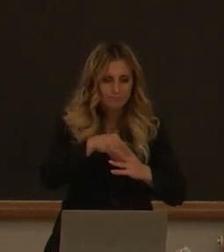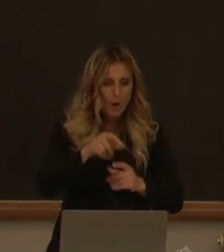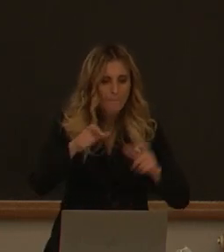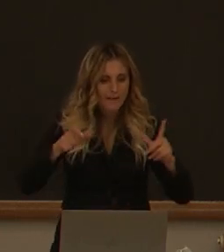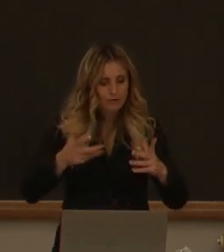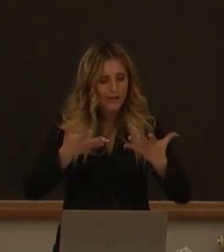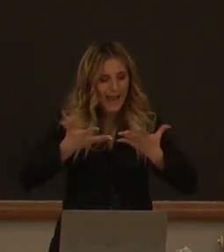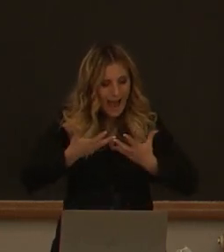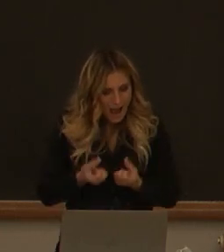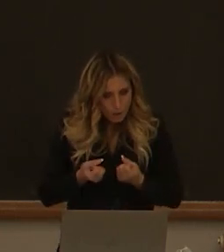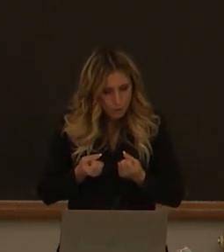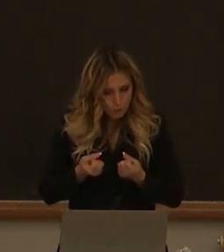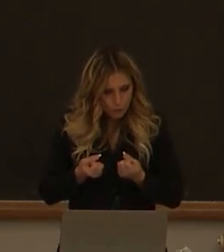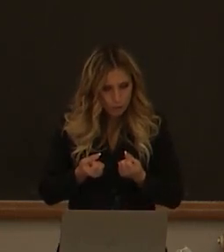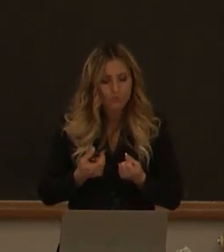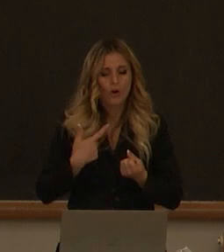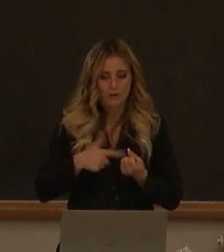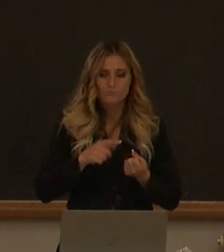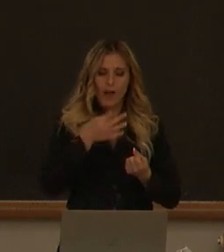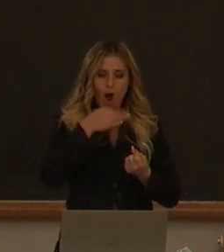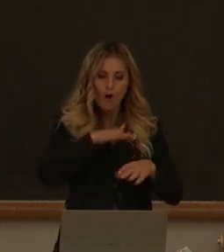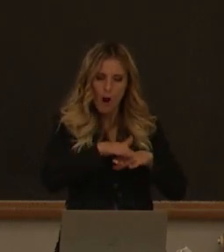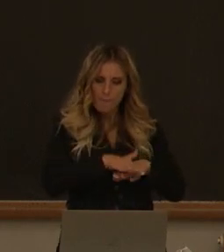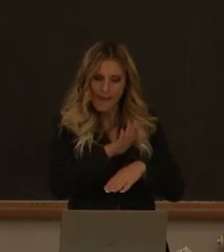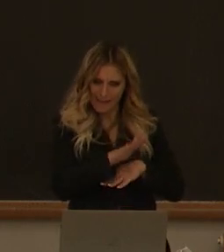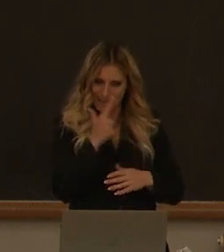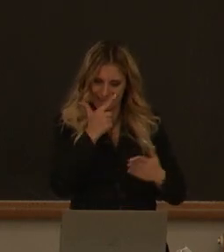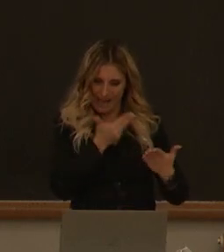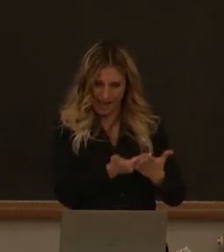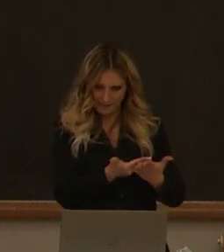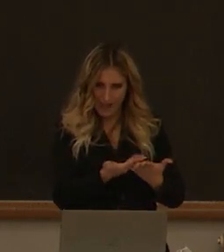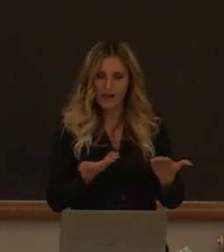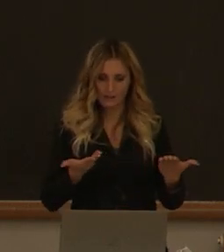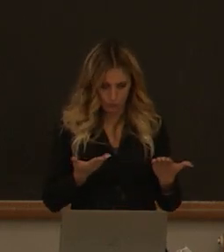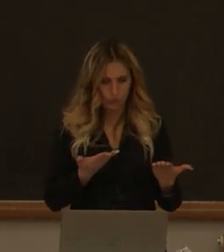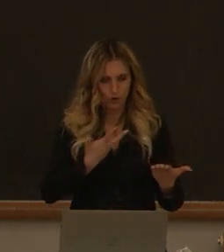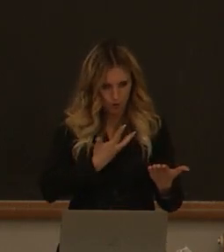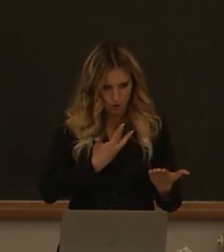assunte appositamente per le loro specifiche competenze, sia in ambito zoologico, sia